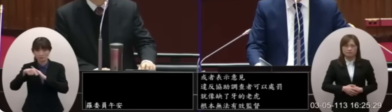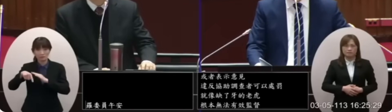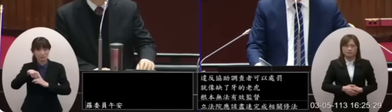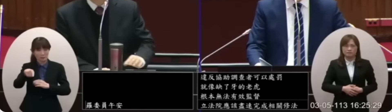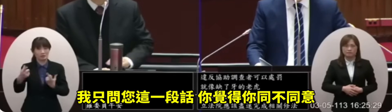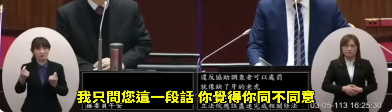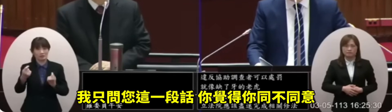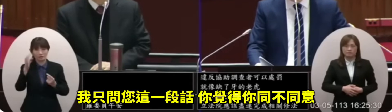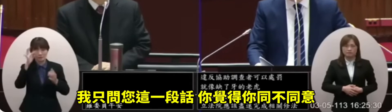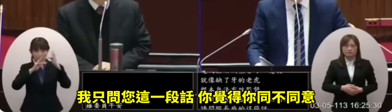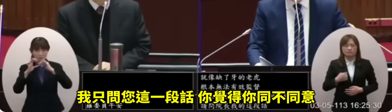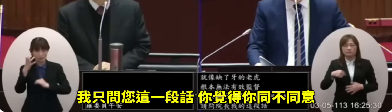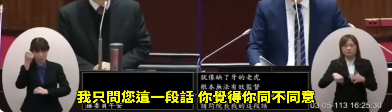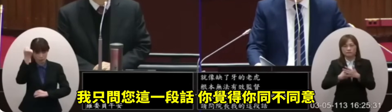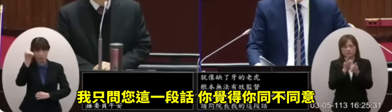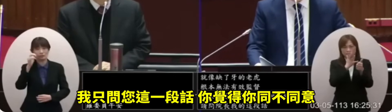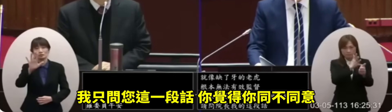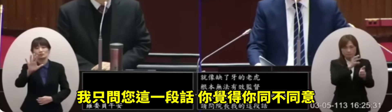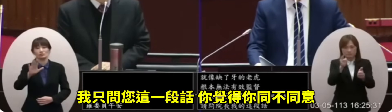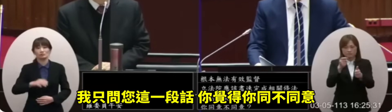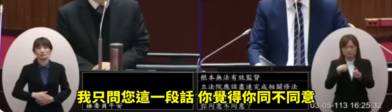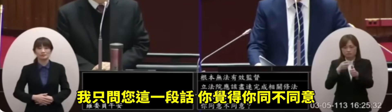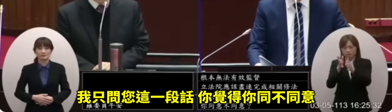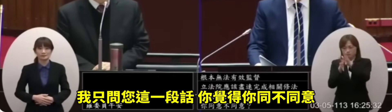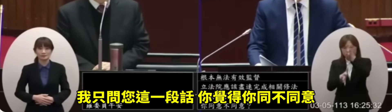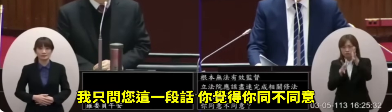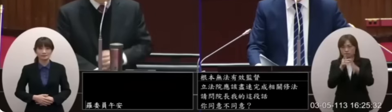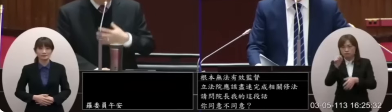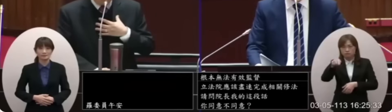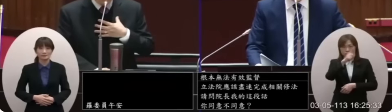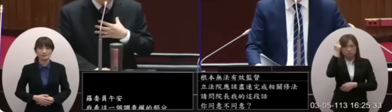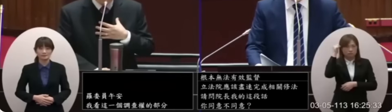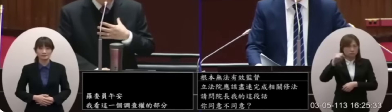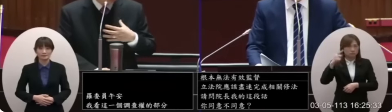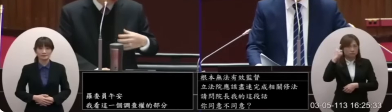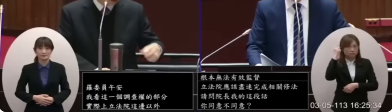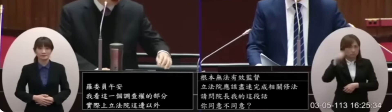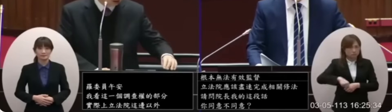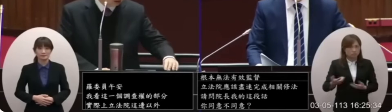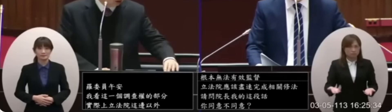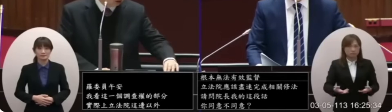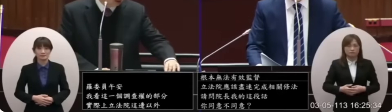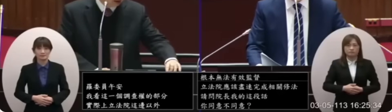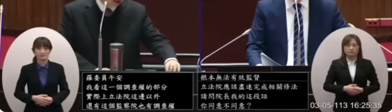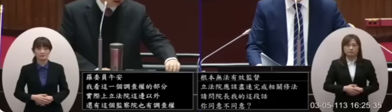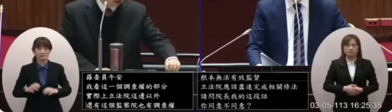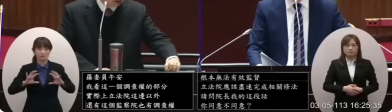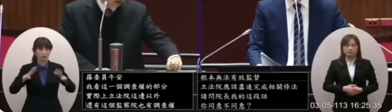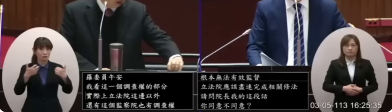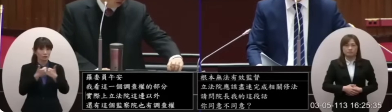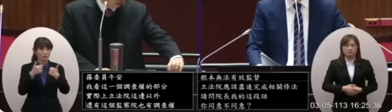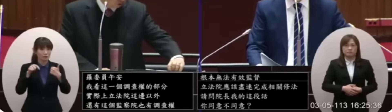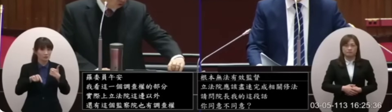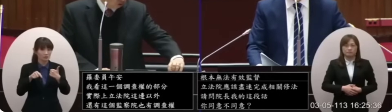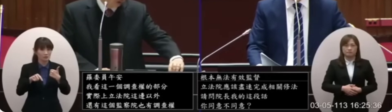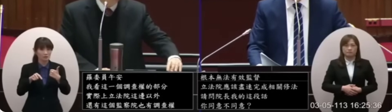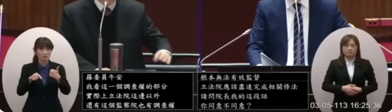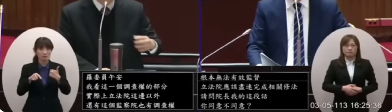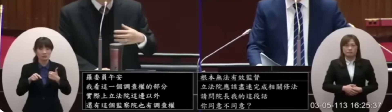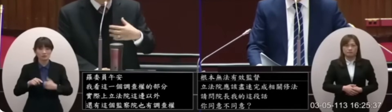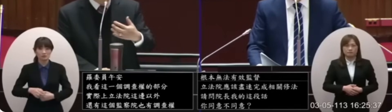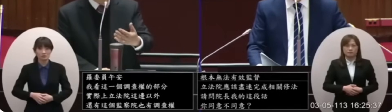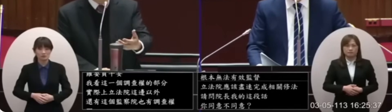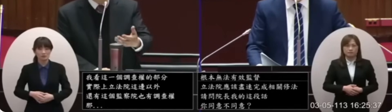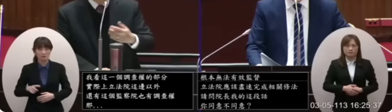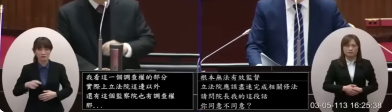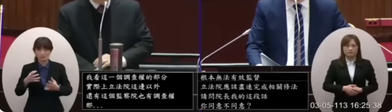查权的哈。 我只问您这一段话，您觉得你同不同意？ 那本来我们在这个国会殿堂里面，我们就有